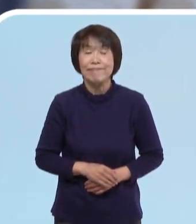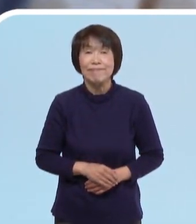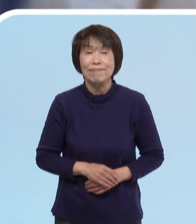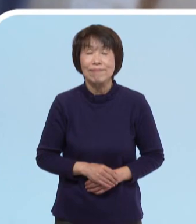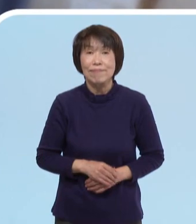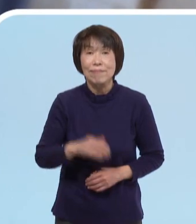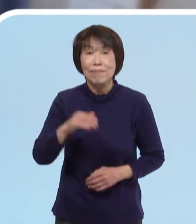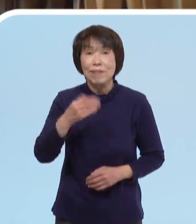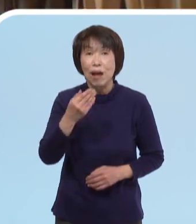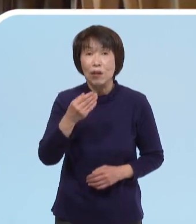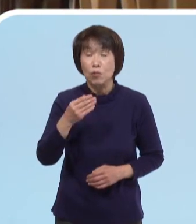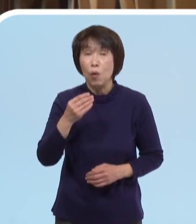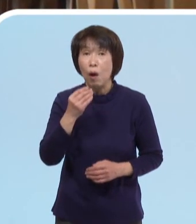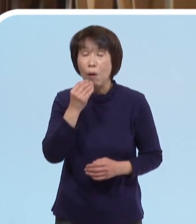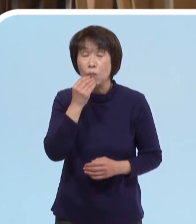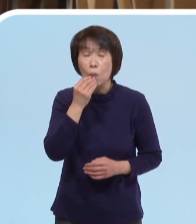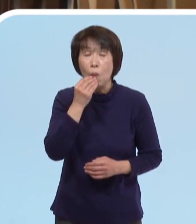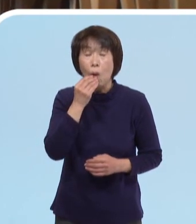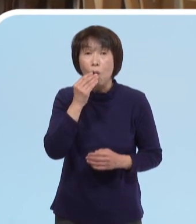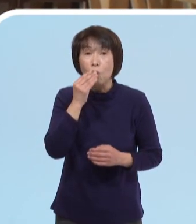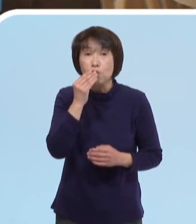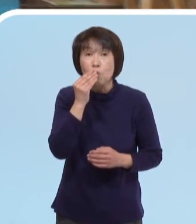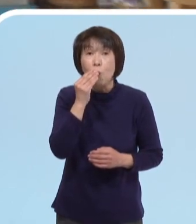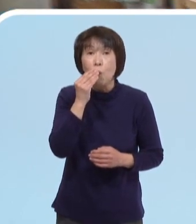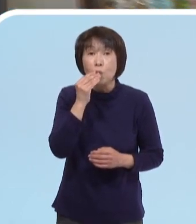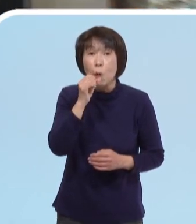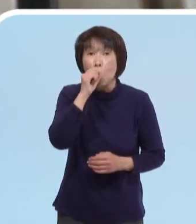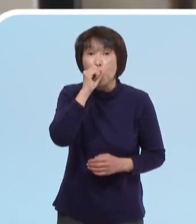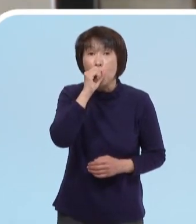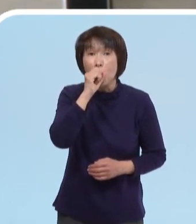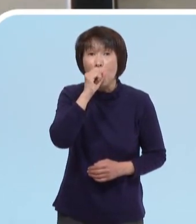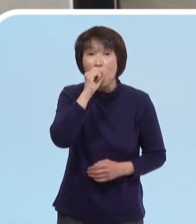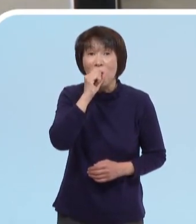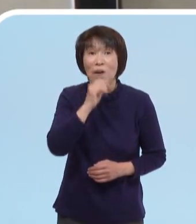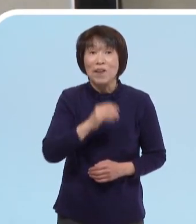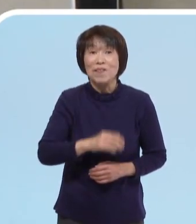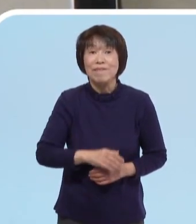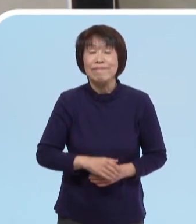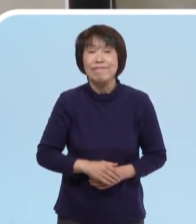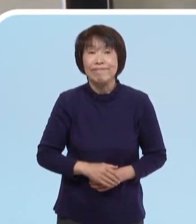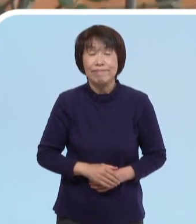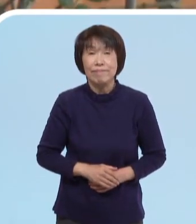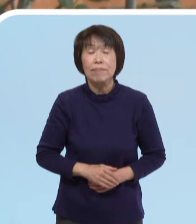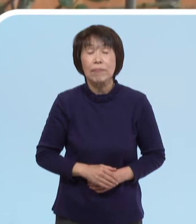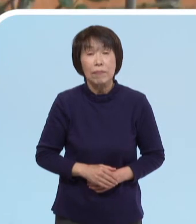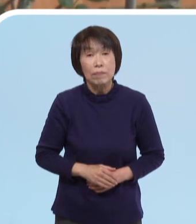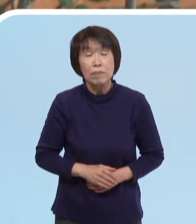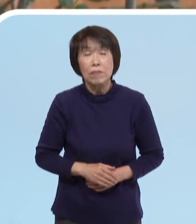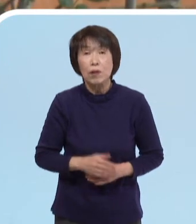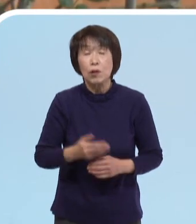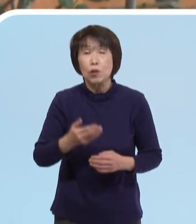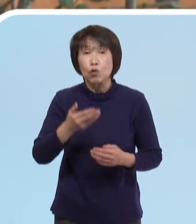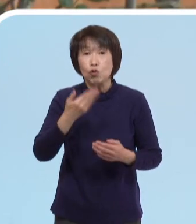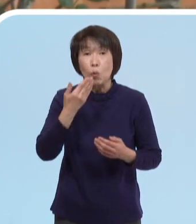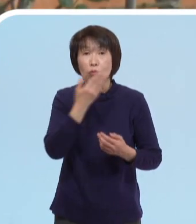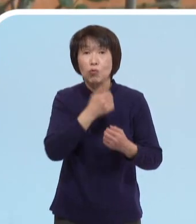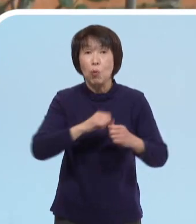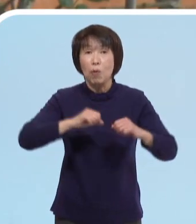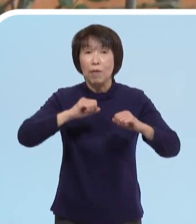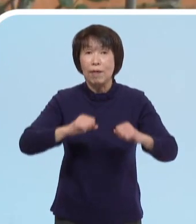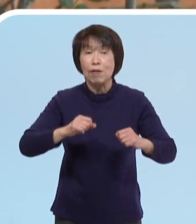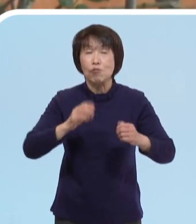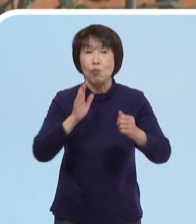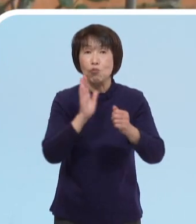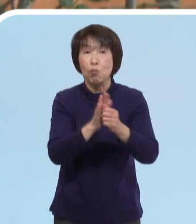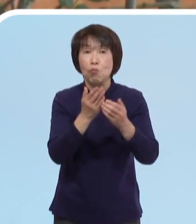わ、歯ごたえコリコリしてますね。 淡路の方はね、それがないとダメなので。 表に食の健康協